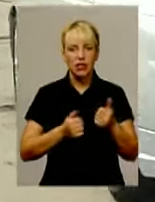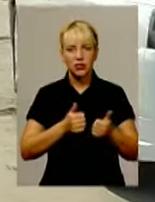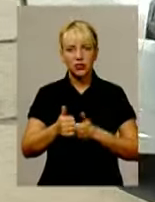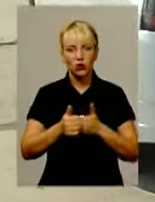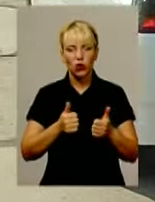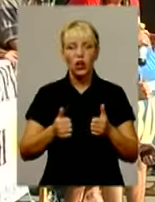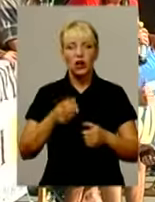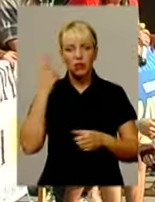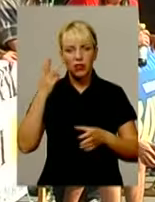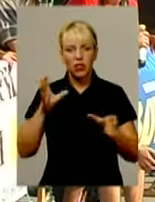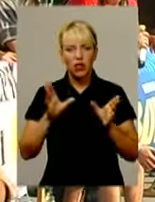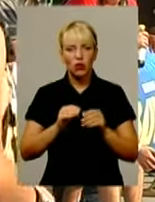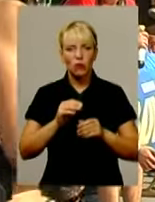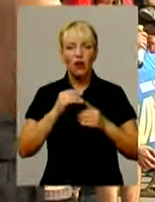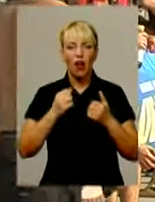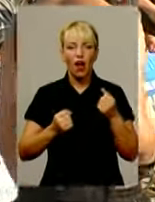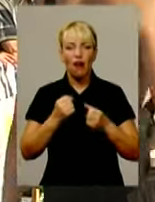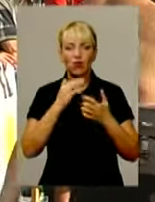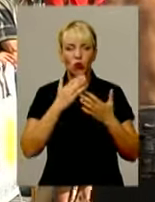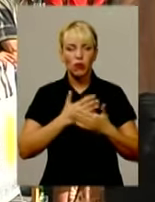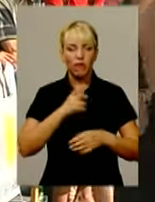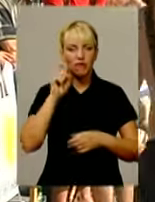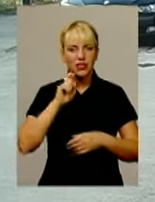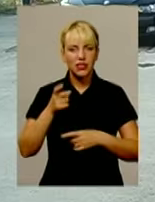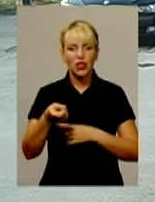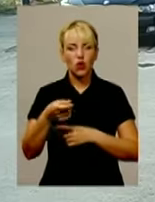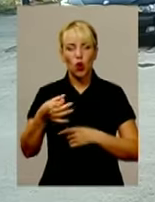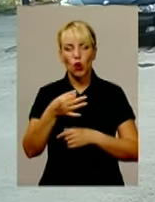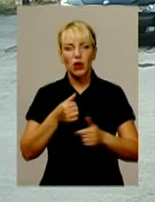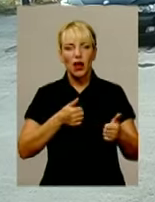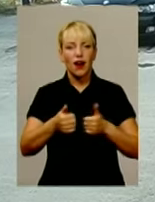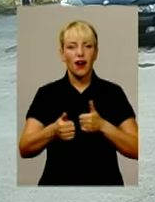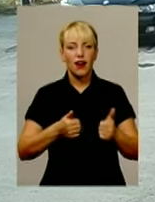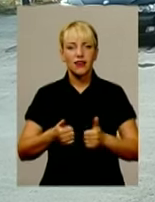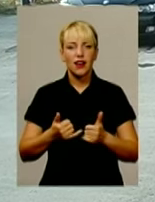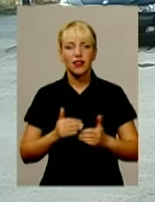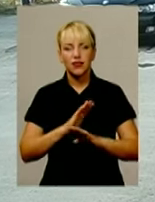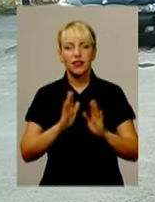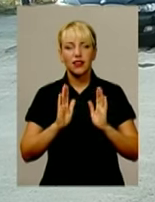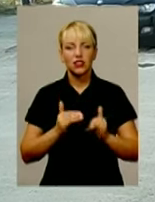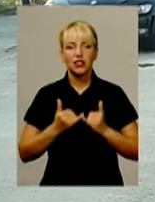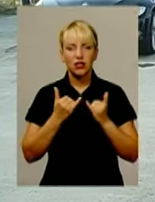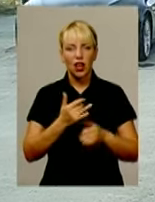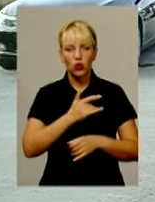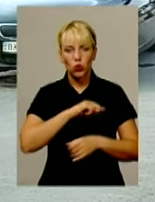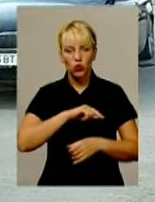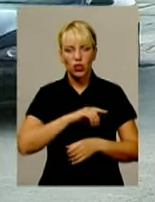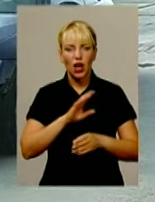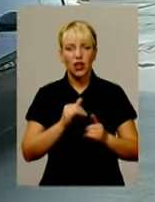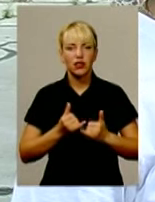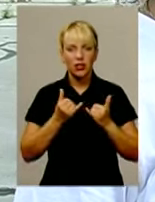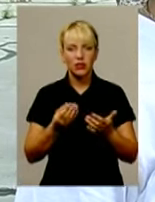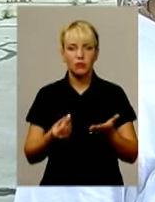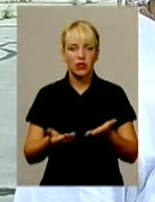разом з автолюбителями з Вінницької та Тернопільської областей ганяли не лише для душі, а й заради збирання коштів для купівлі транспорту для бійців у зоні